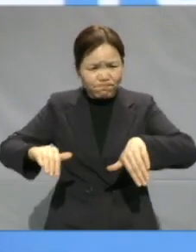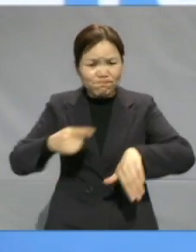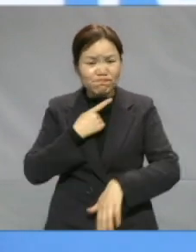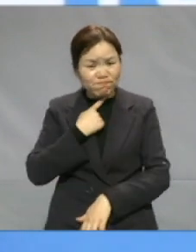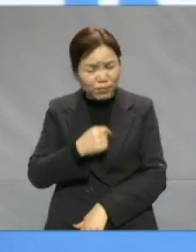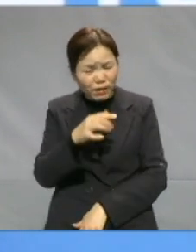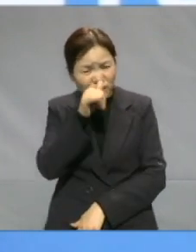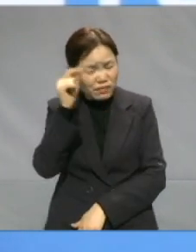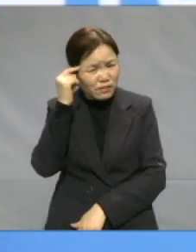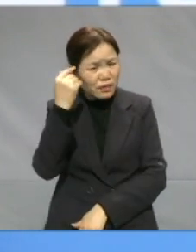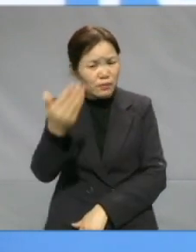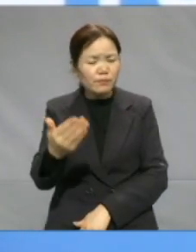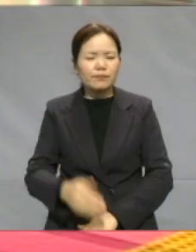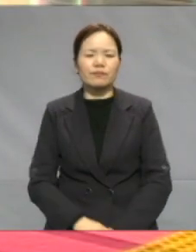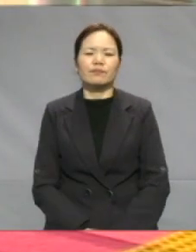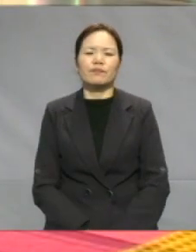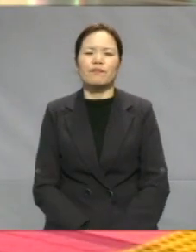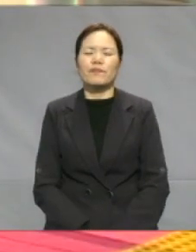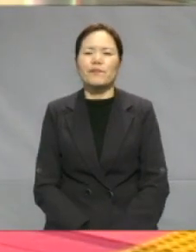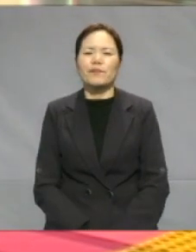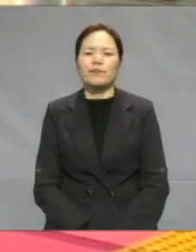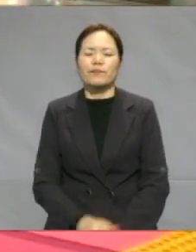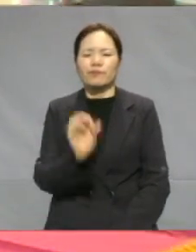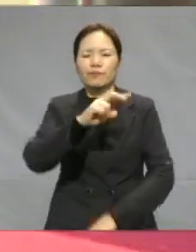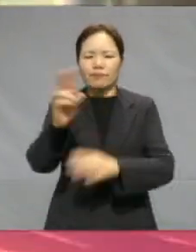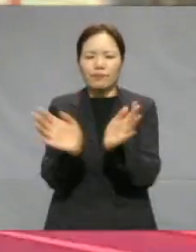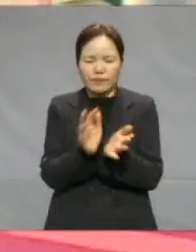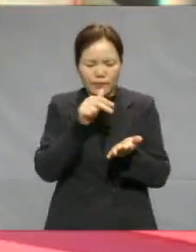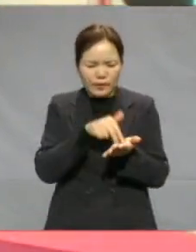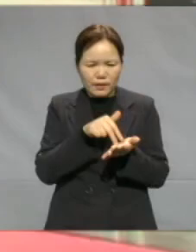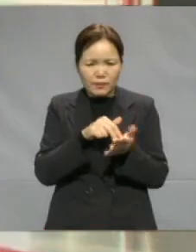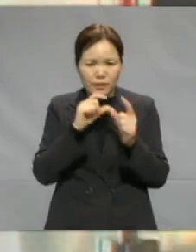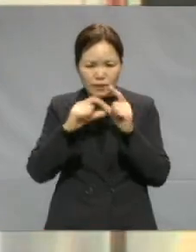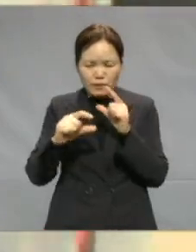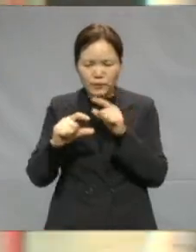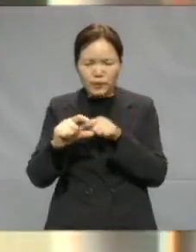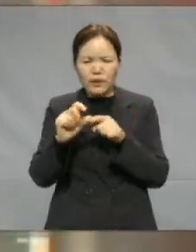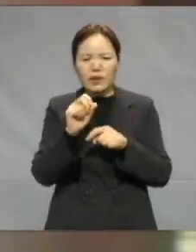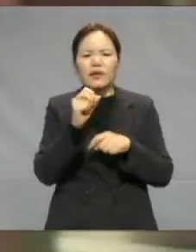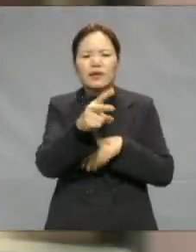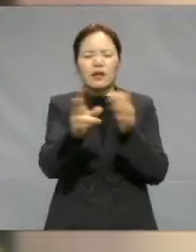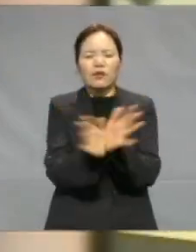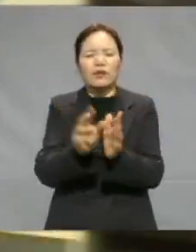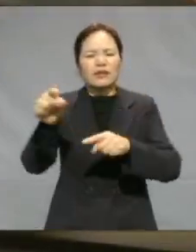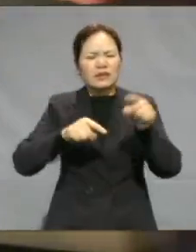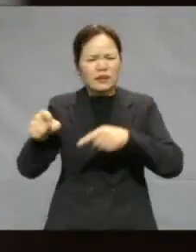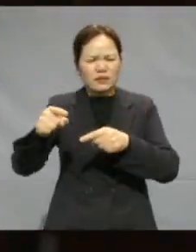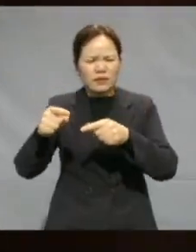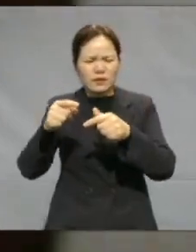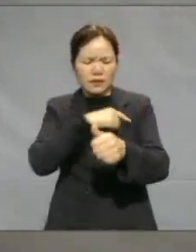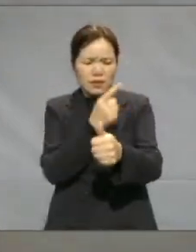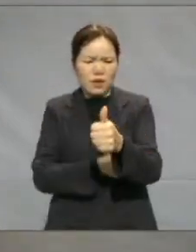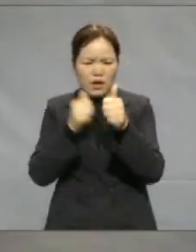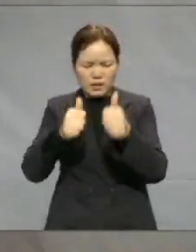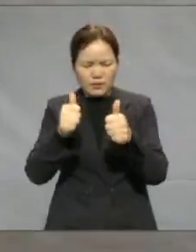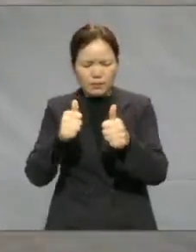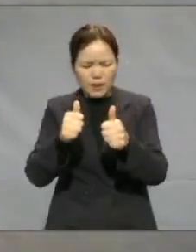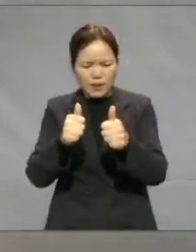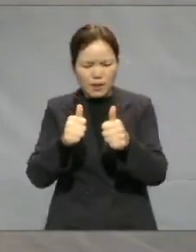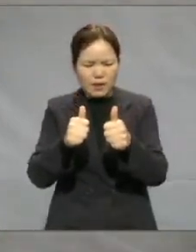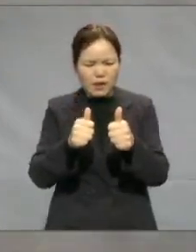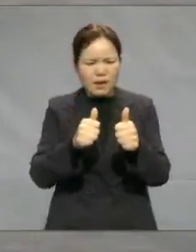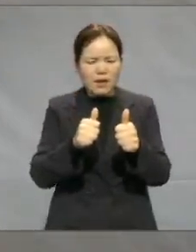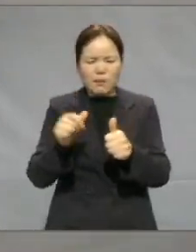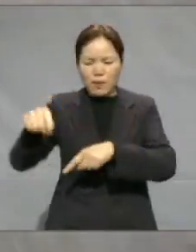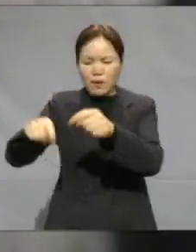깊숙이 개입한 사례가 있었나. 야당 일각에서는 여권이 정권 심판 이슈에서 당을 분리하기 위해 한동훈